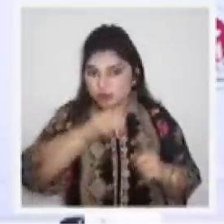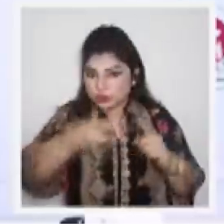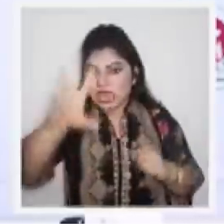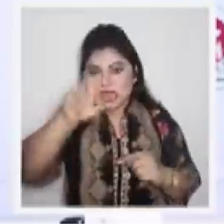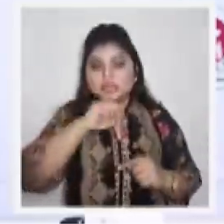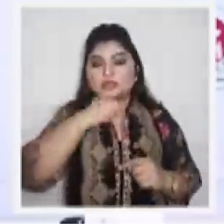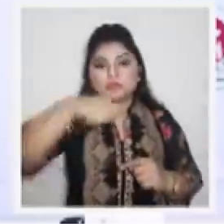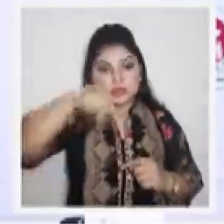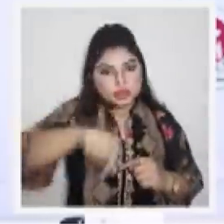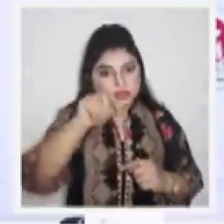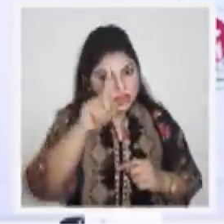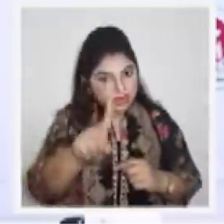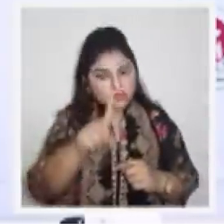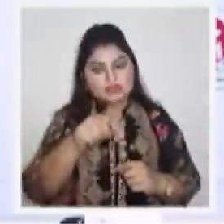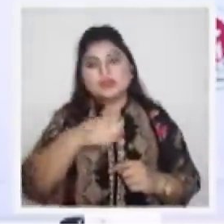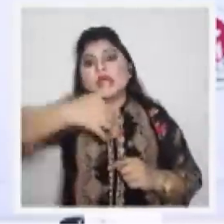61 থেকে 70 12 জন,